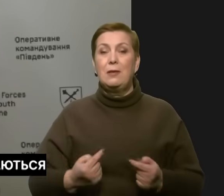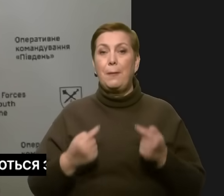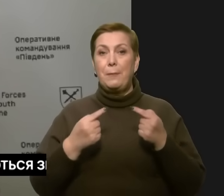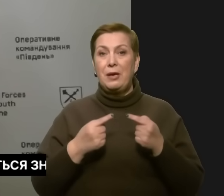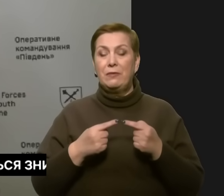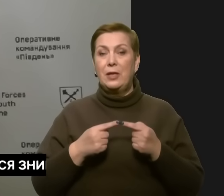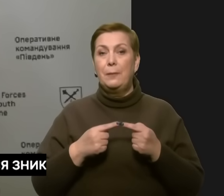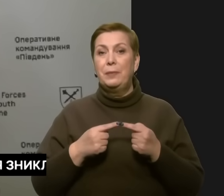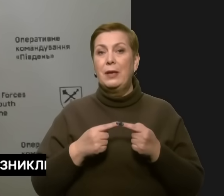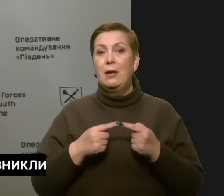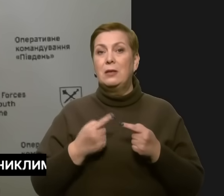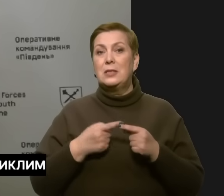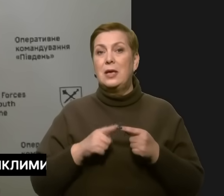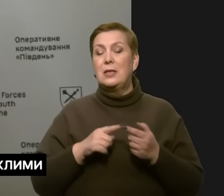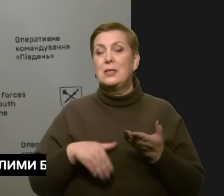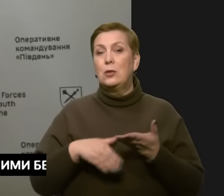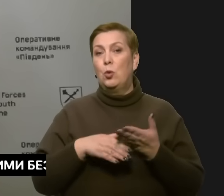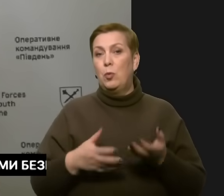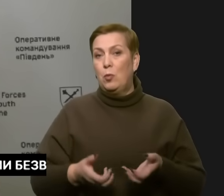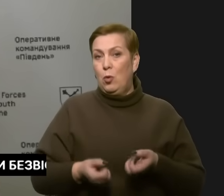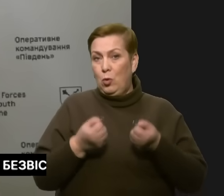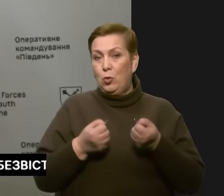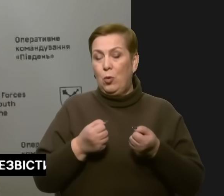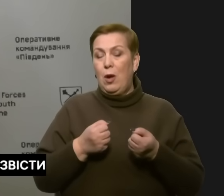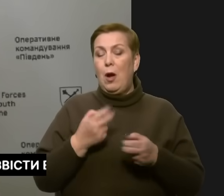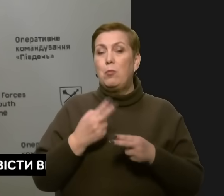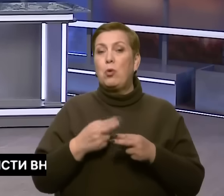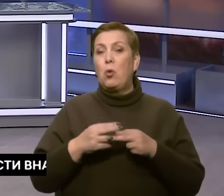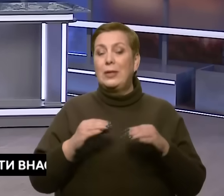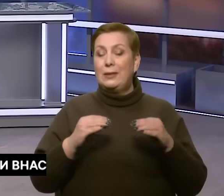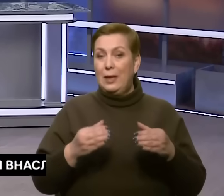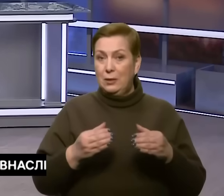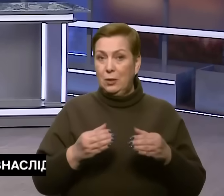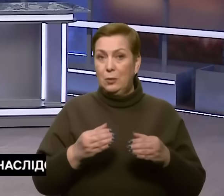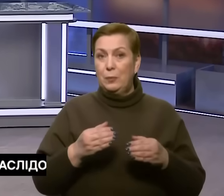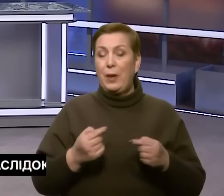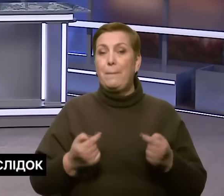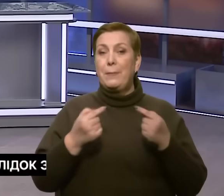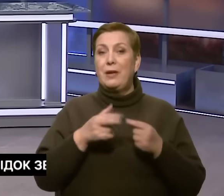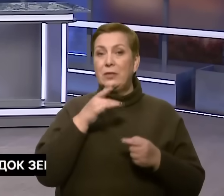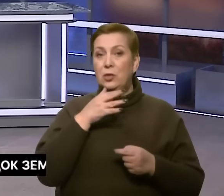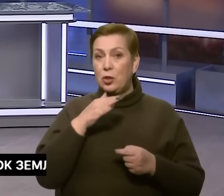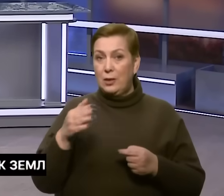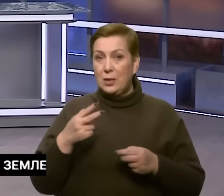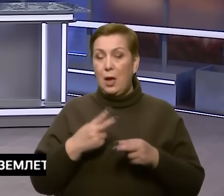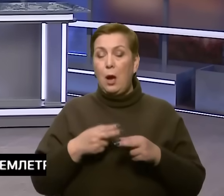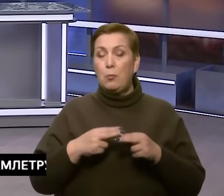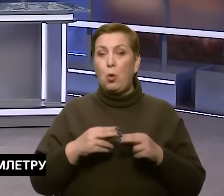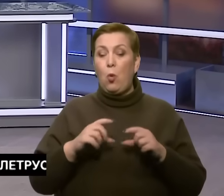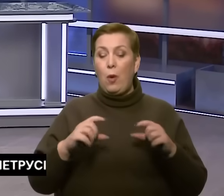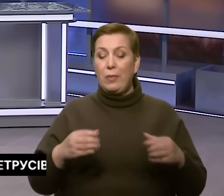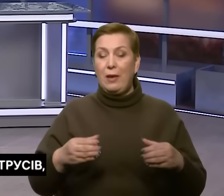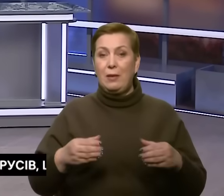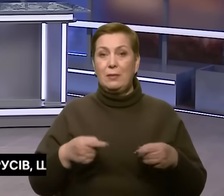за підтримки бронетехніки. Певний період часу ворог її не використовував, тому що масово втрачав. Очевидно,